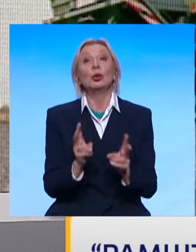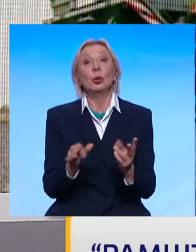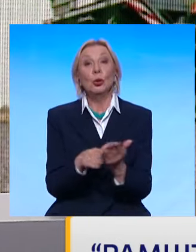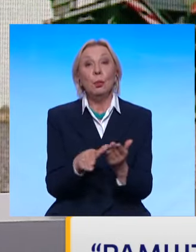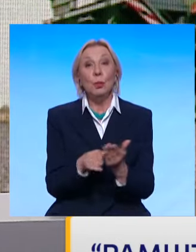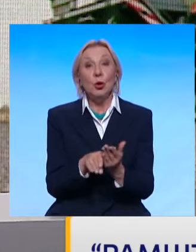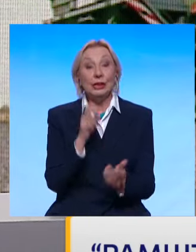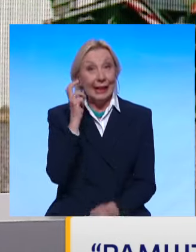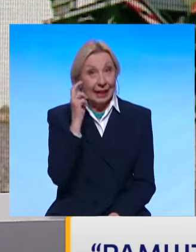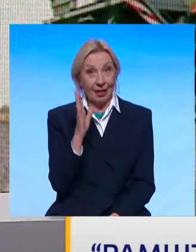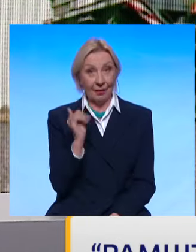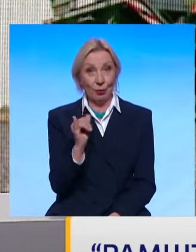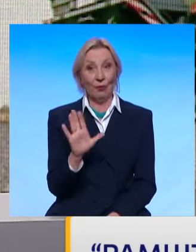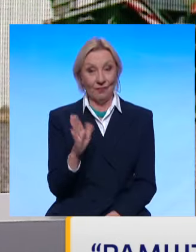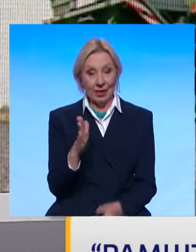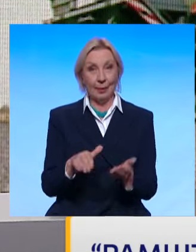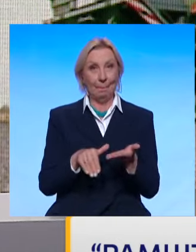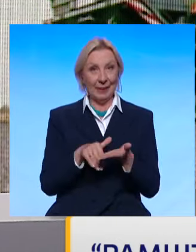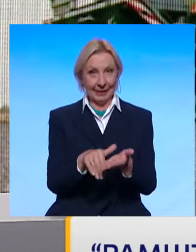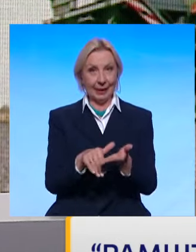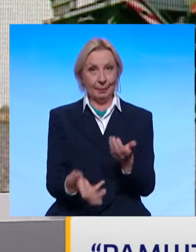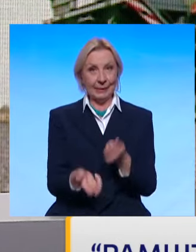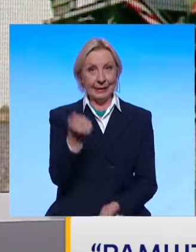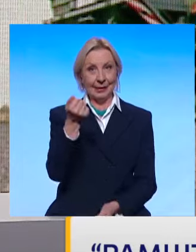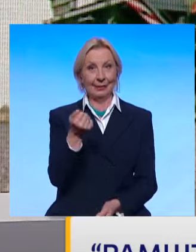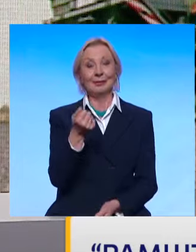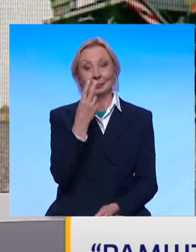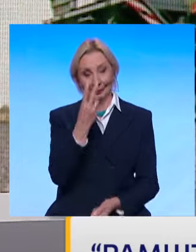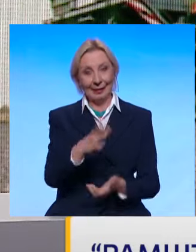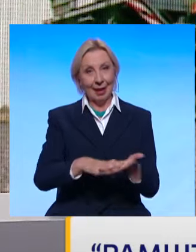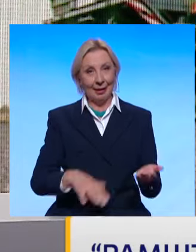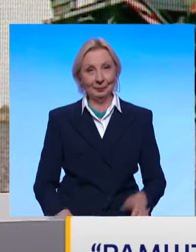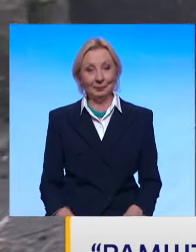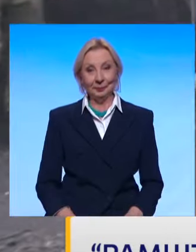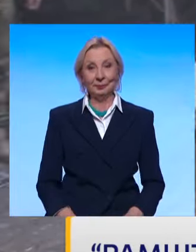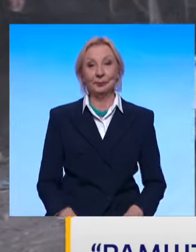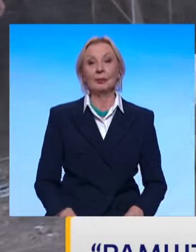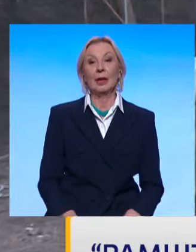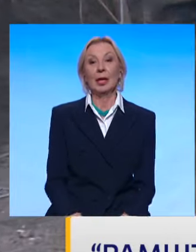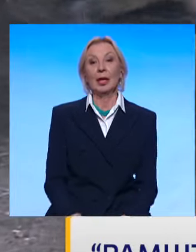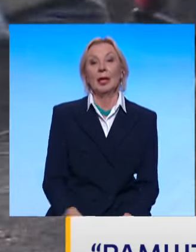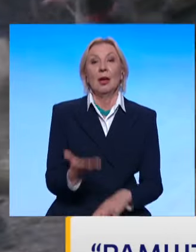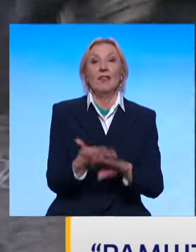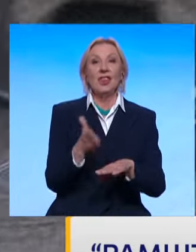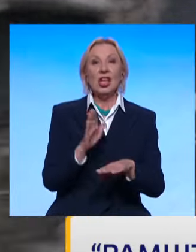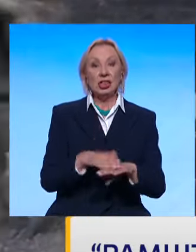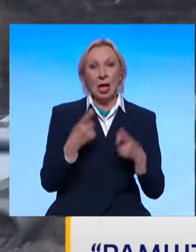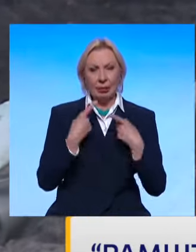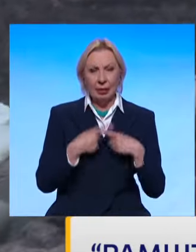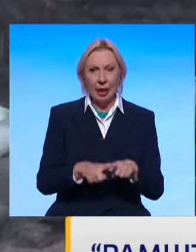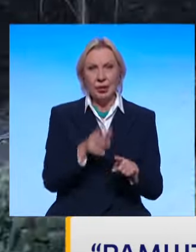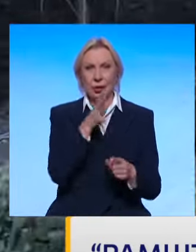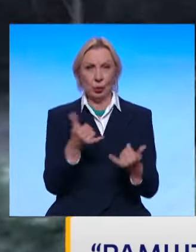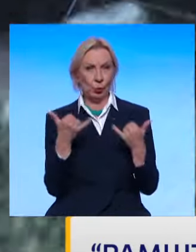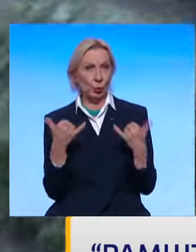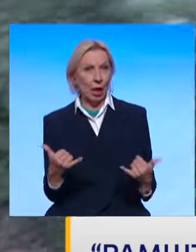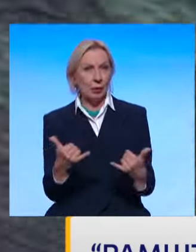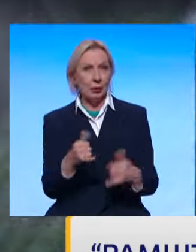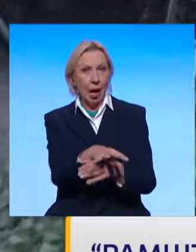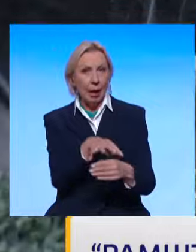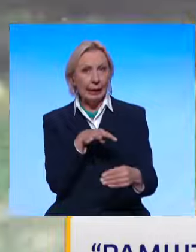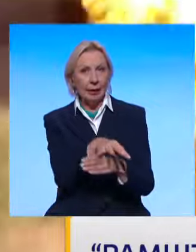у всебічній підтримці? Влад Паливода розкаже. Важка техніка і сучасна артилерія.